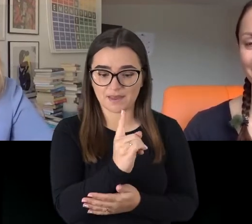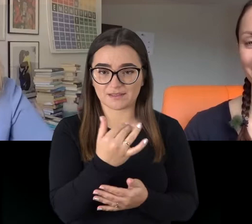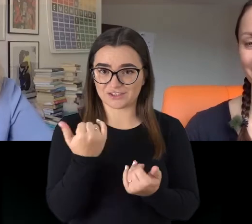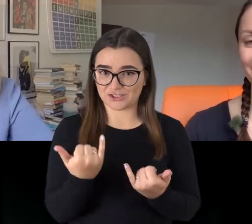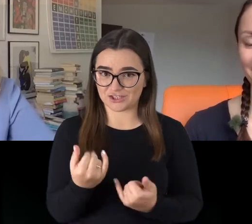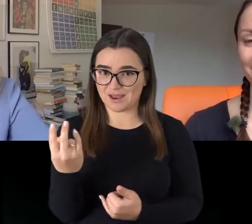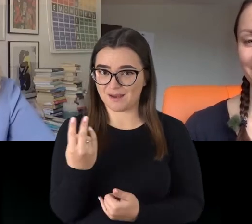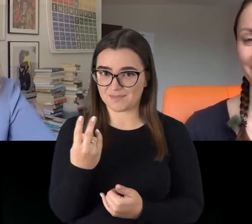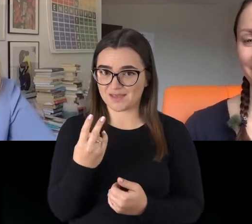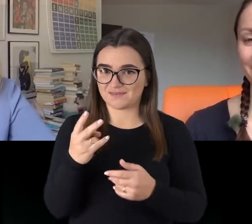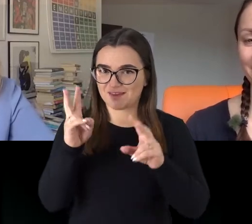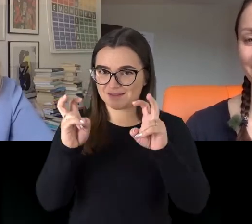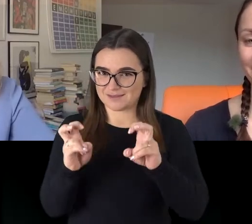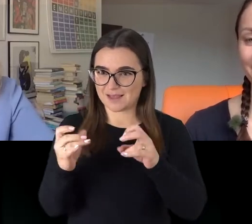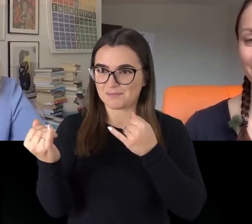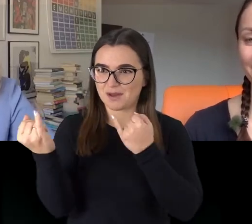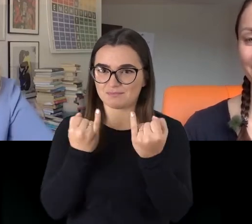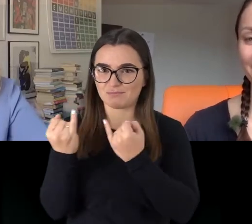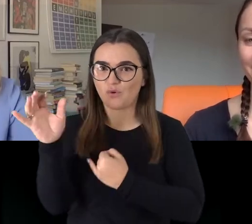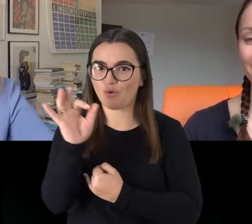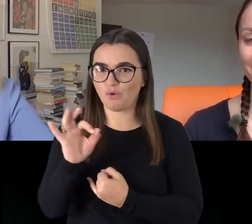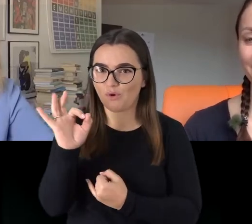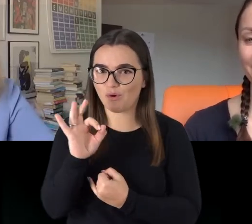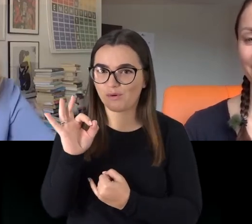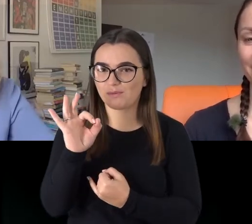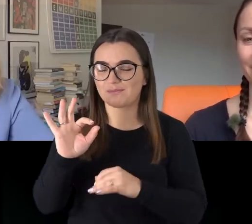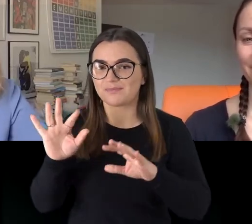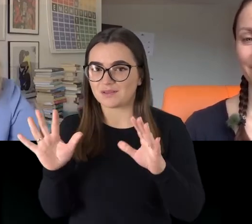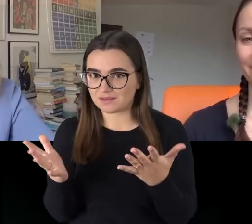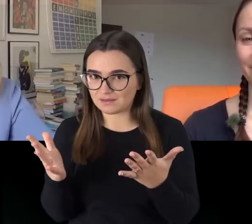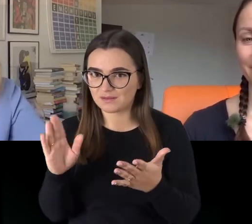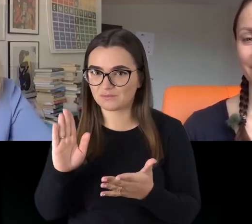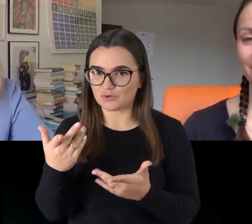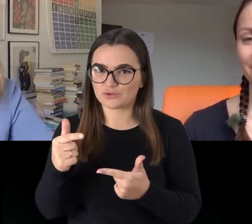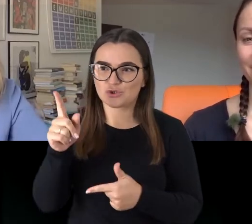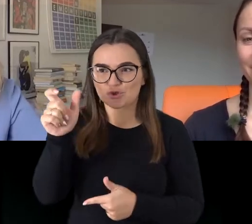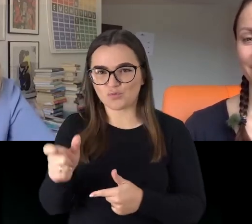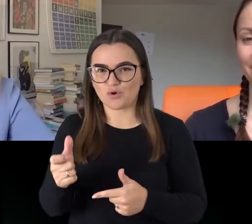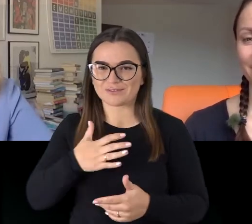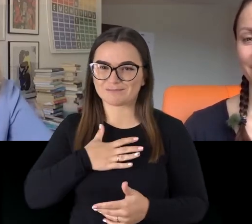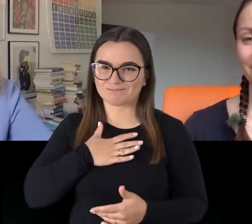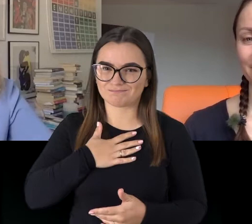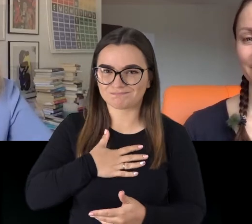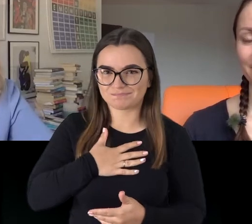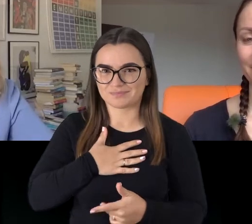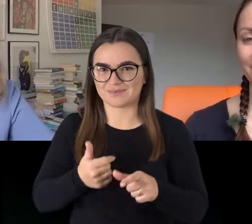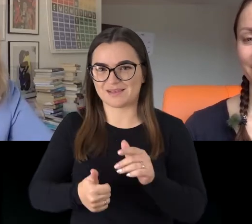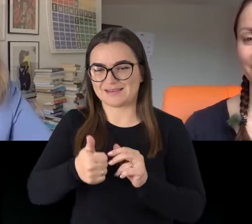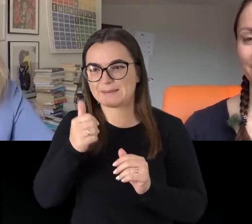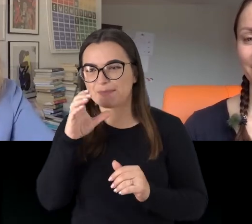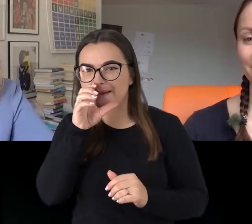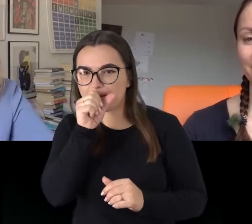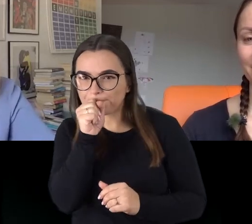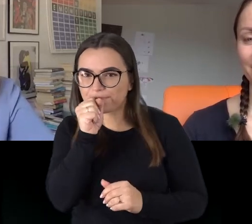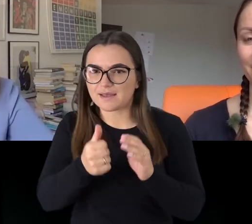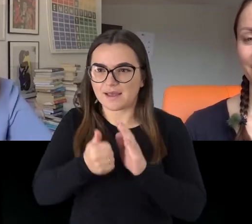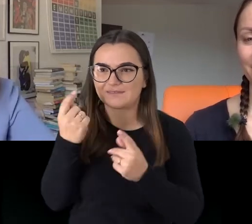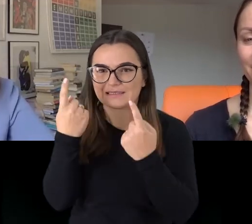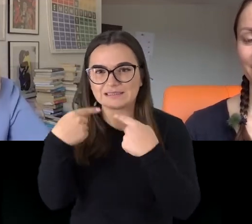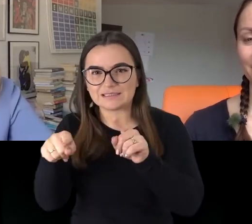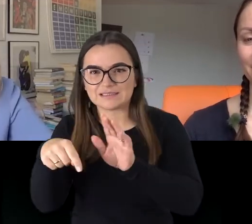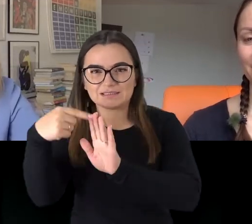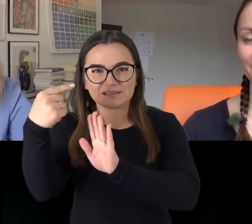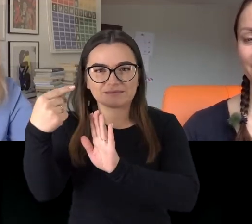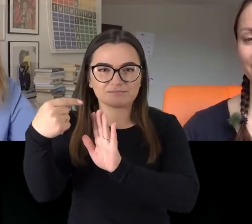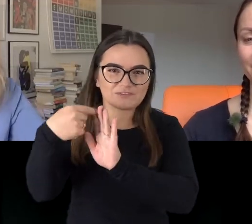dvi šiandien kalbam tema, kurią dažnai žmogus beveilytų paslėpti po kilimu, bet tik tai niekas nesužinotų, nei ar artimasis